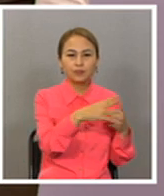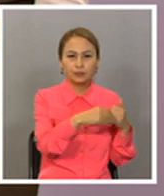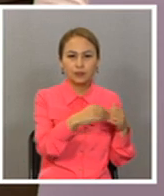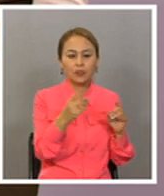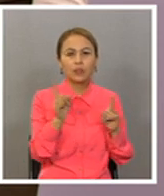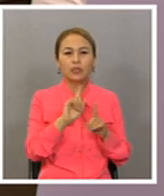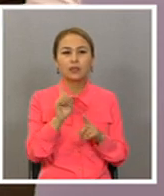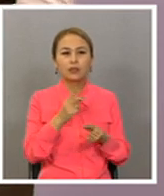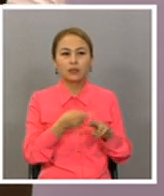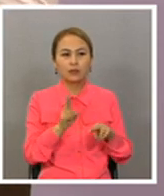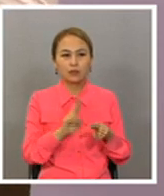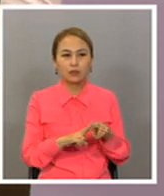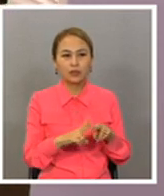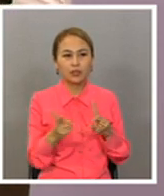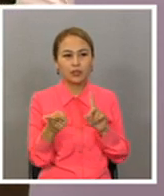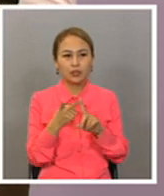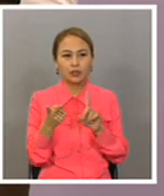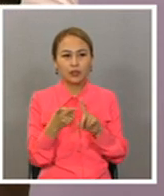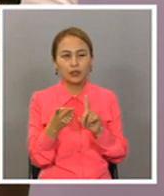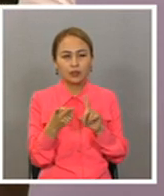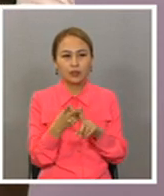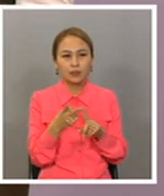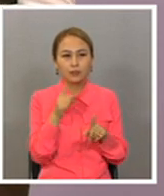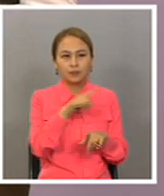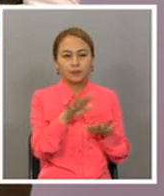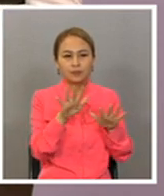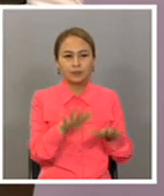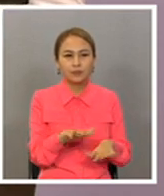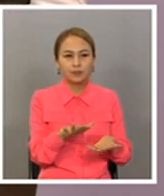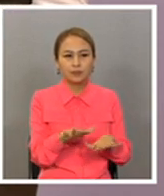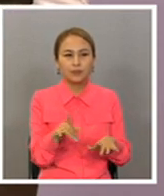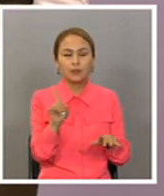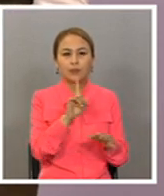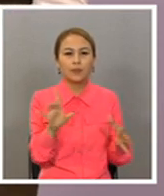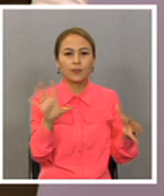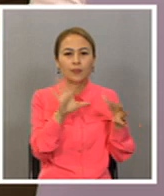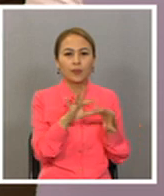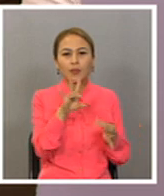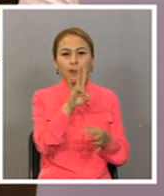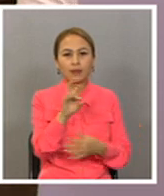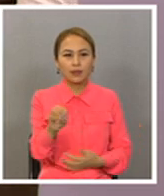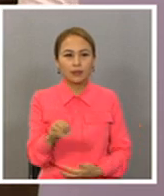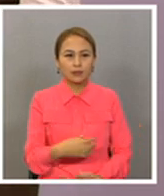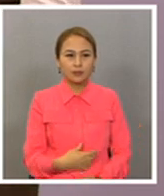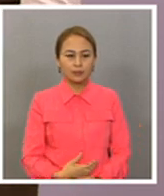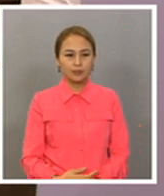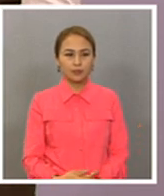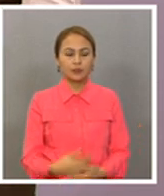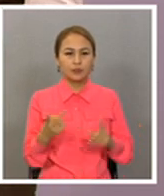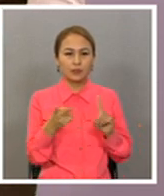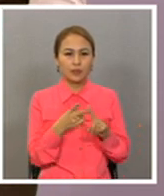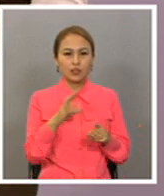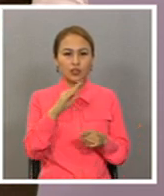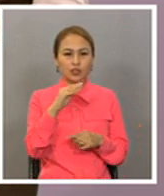neden? Yağni jerden bu jerde den degen jalğau jalğanıp tur eken. Kelesi